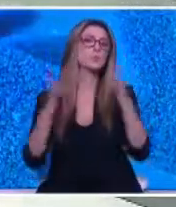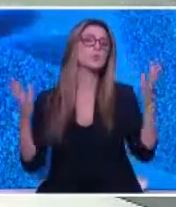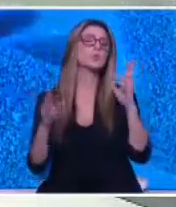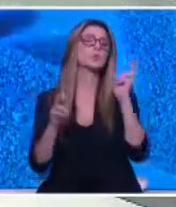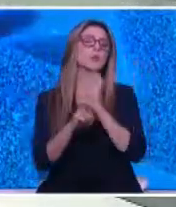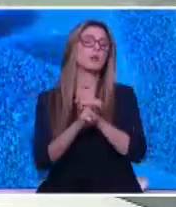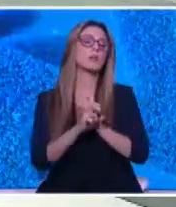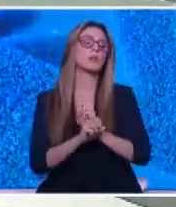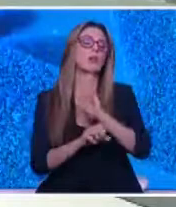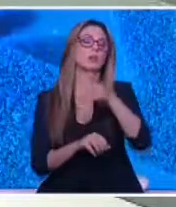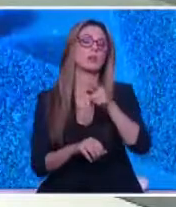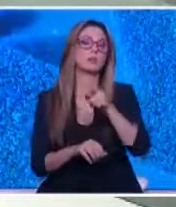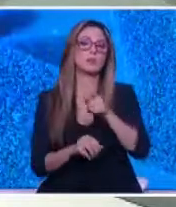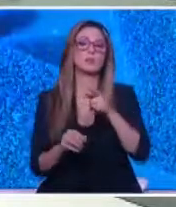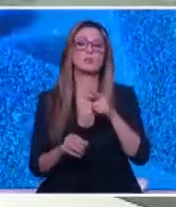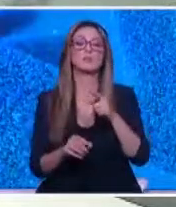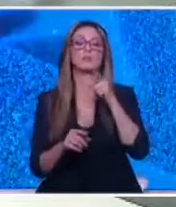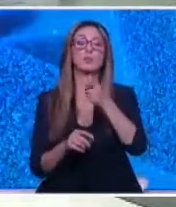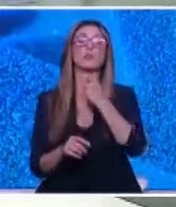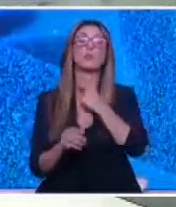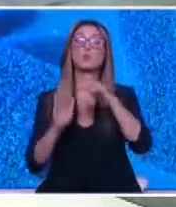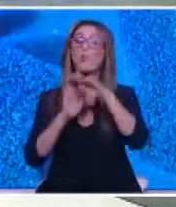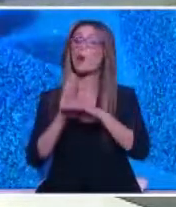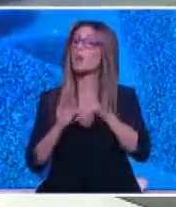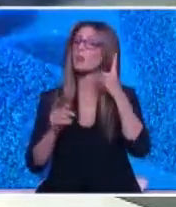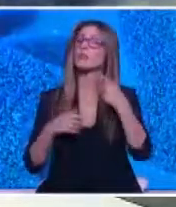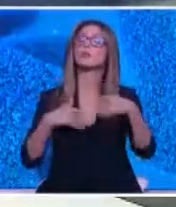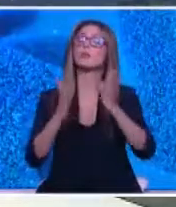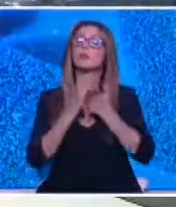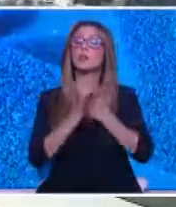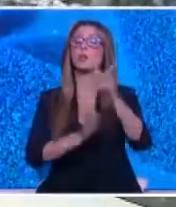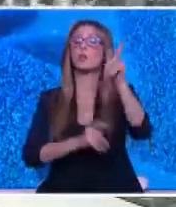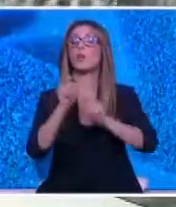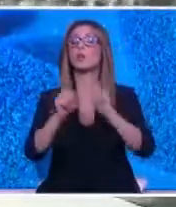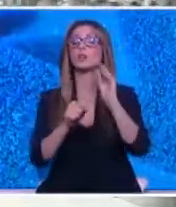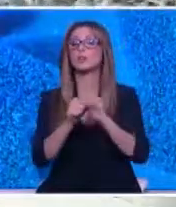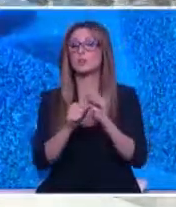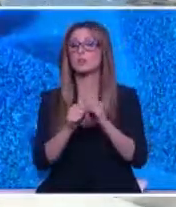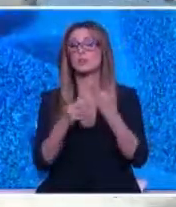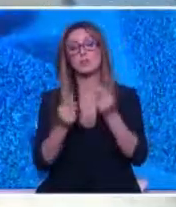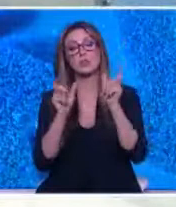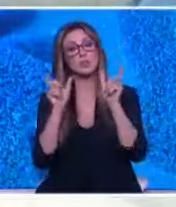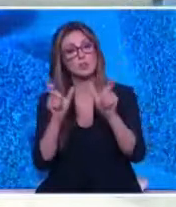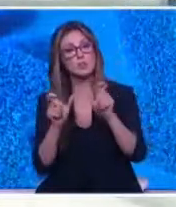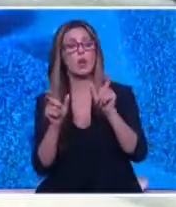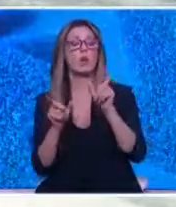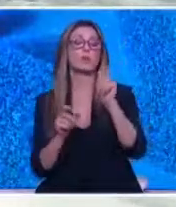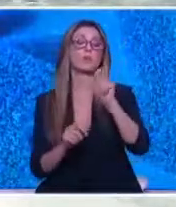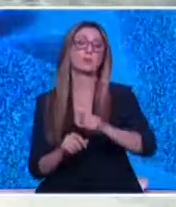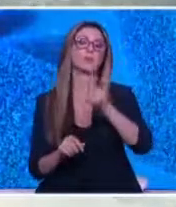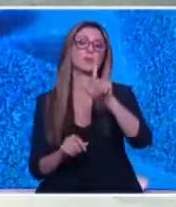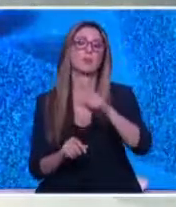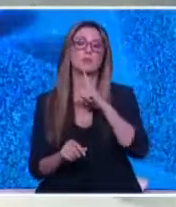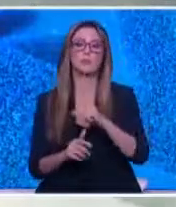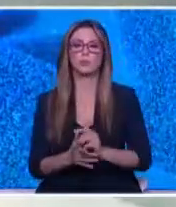atlattık. Denizciler, Boğaz'da kural tanımaz şekilde tekne kullananlara karşı sıkı ve caydırıcı önlemler alınmasını